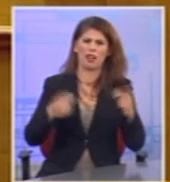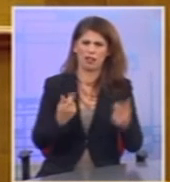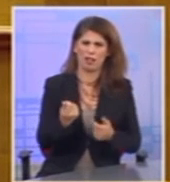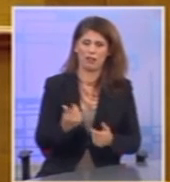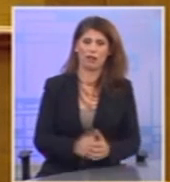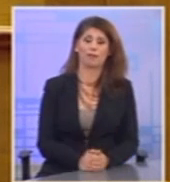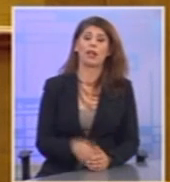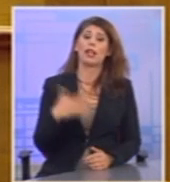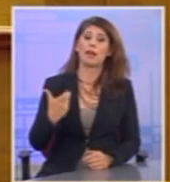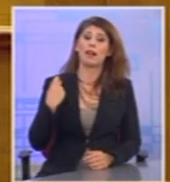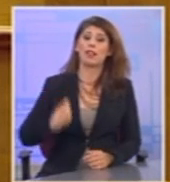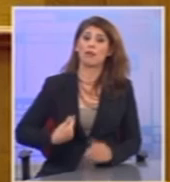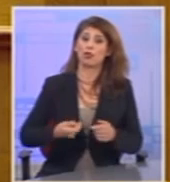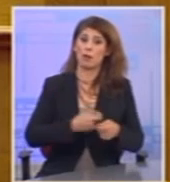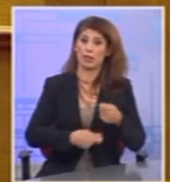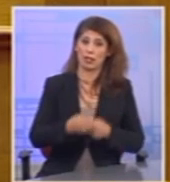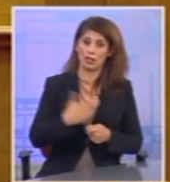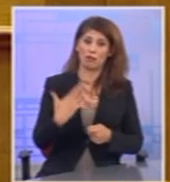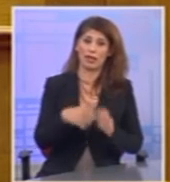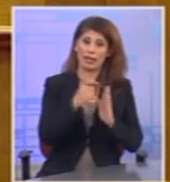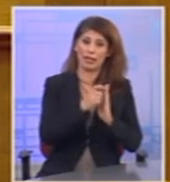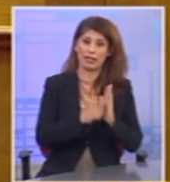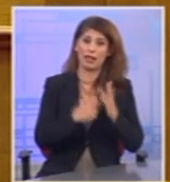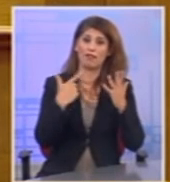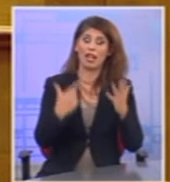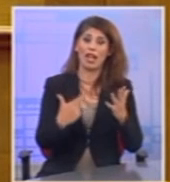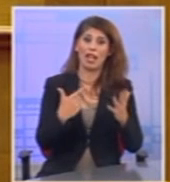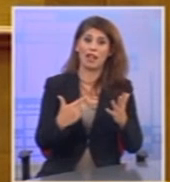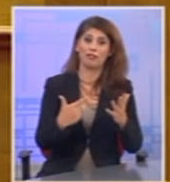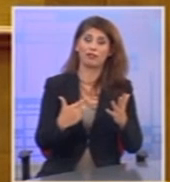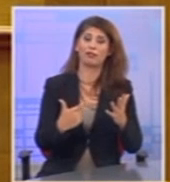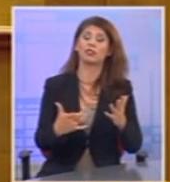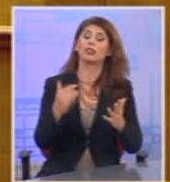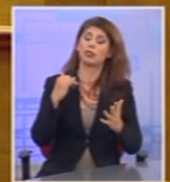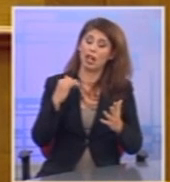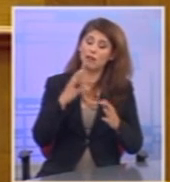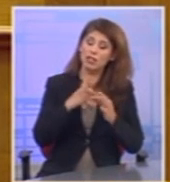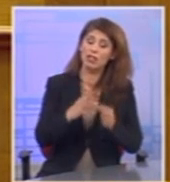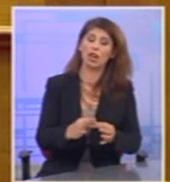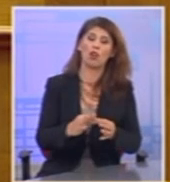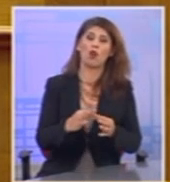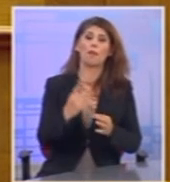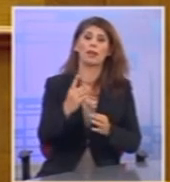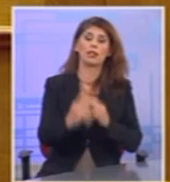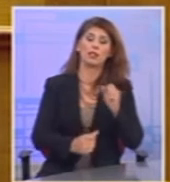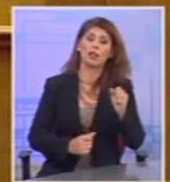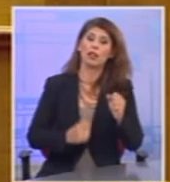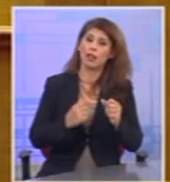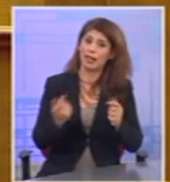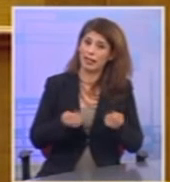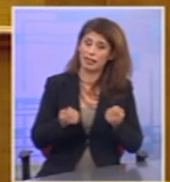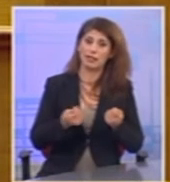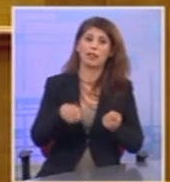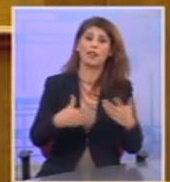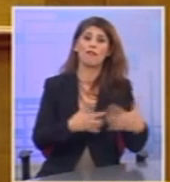Υπάρχει δημόσια επιχείρηση που έχει καταγράψει 7 συναπτές ζημιογόνες χρήσεις. Είναι η βιομηχανία ζάχαρης. Στο